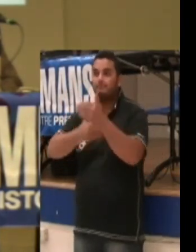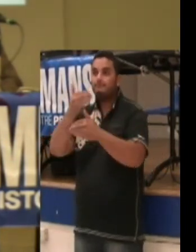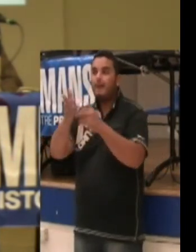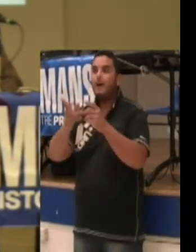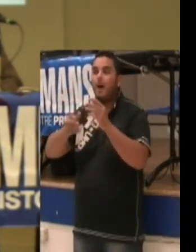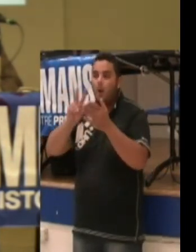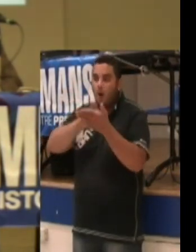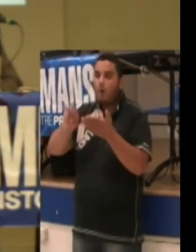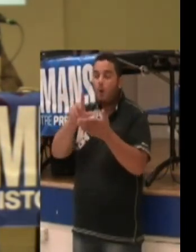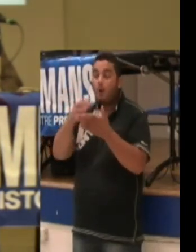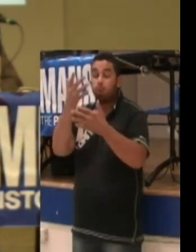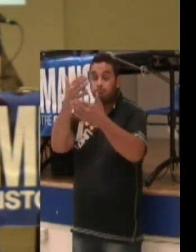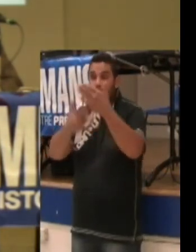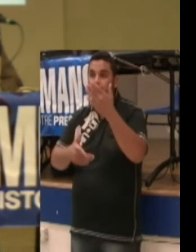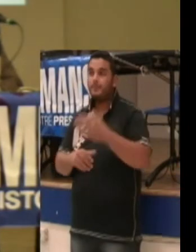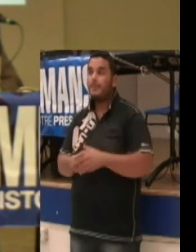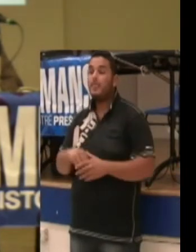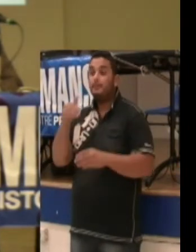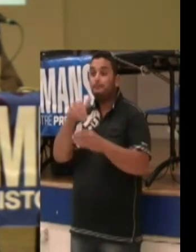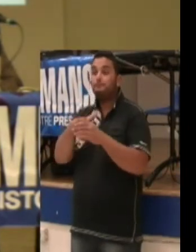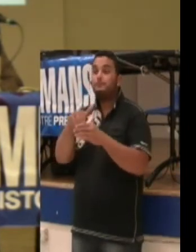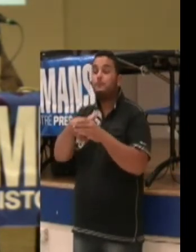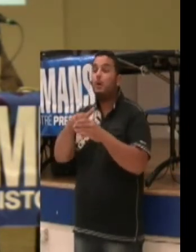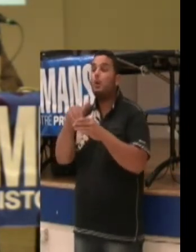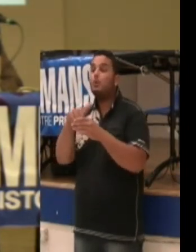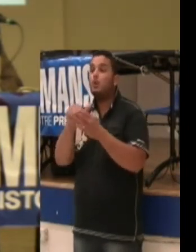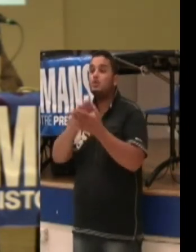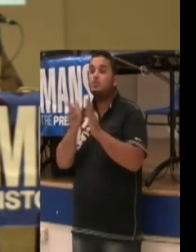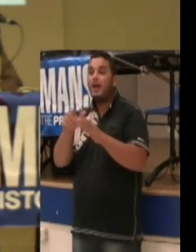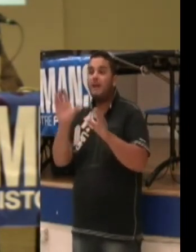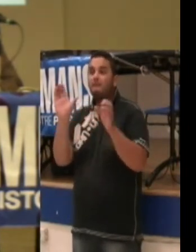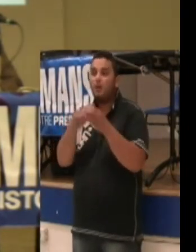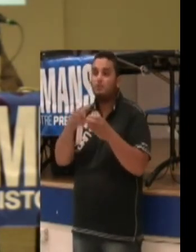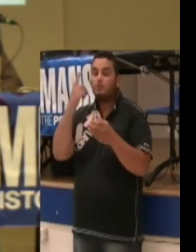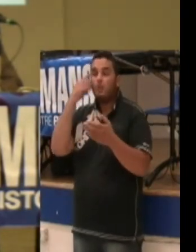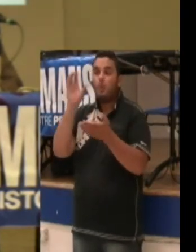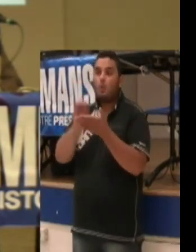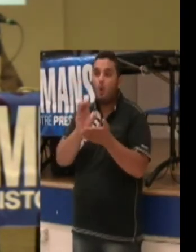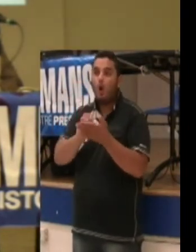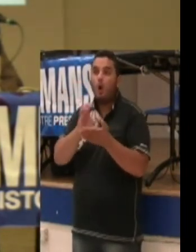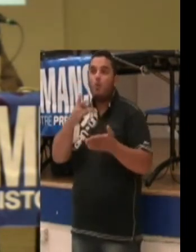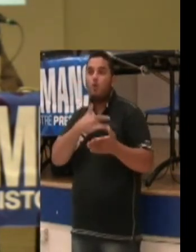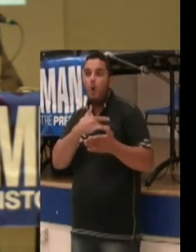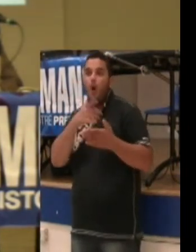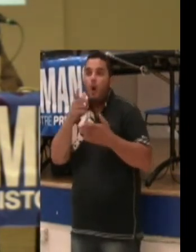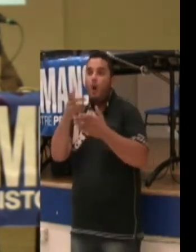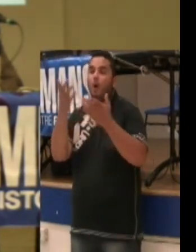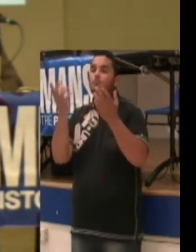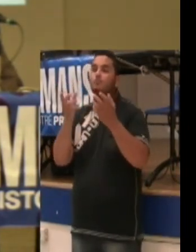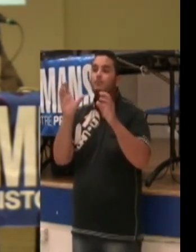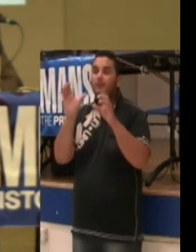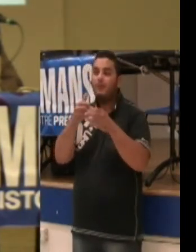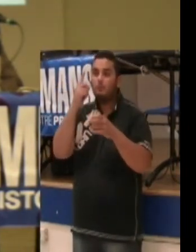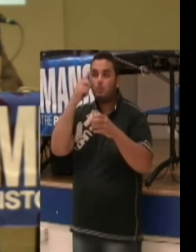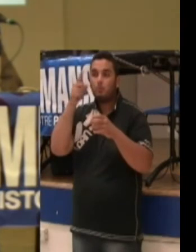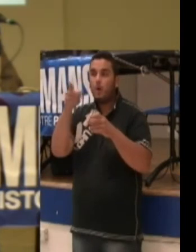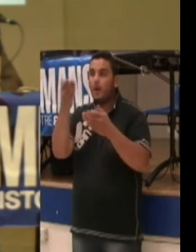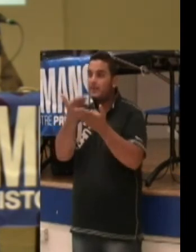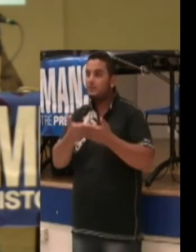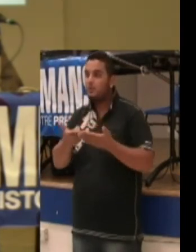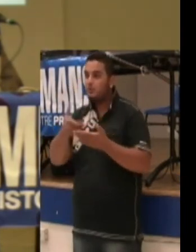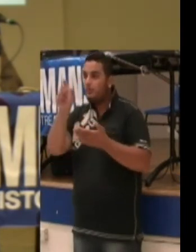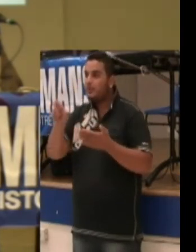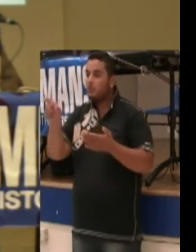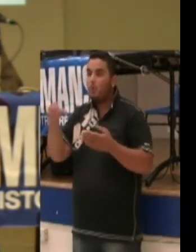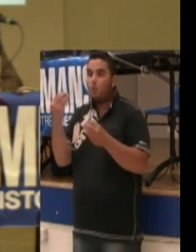3 C, à savoir le Coran, le cœur et la création, pour savoir où est-ce qu'on se situait par rapport à ces éléments, et justement de